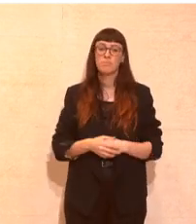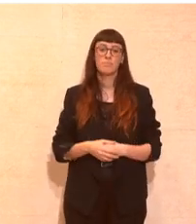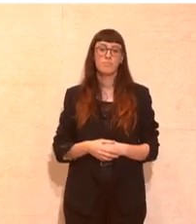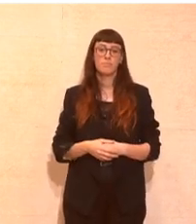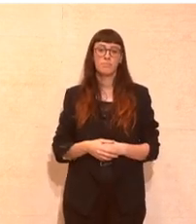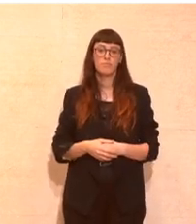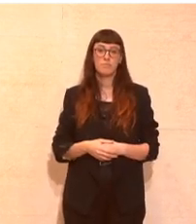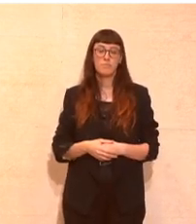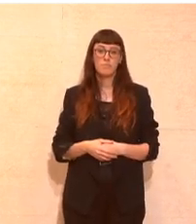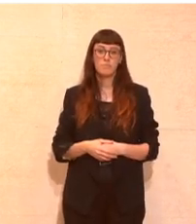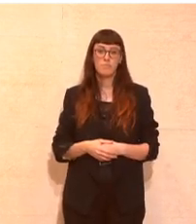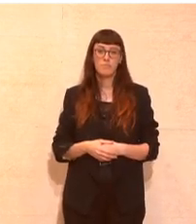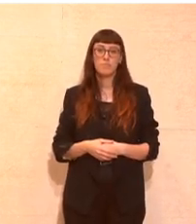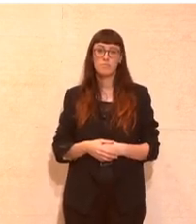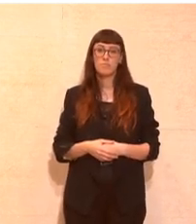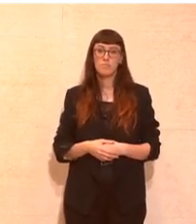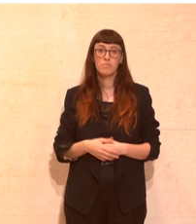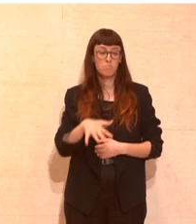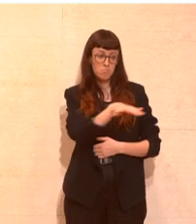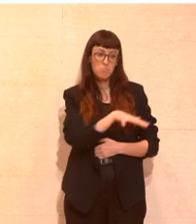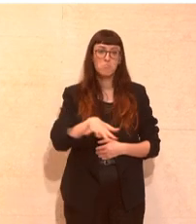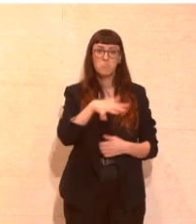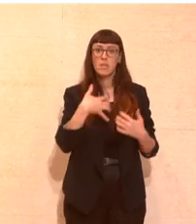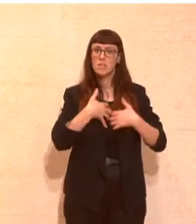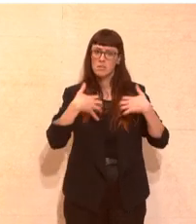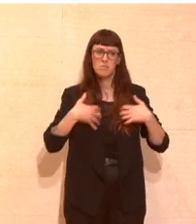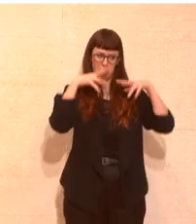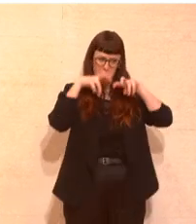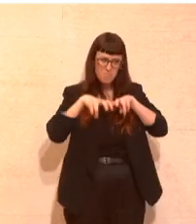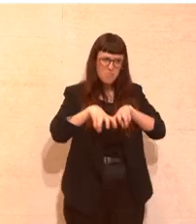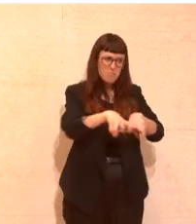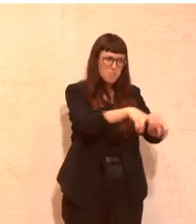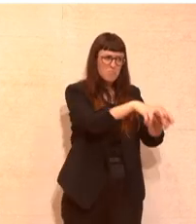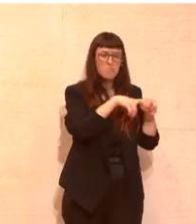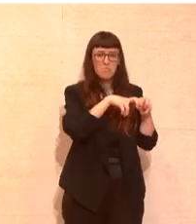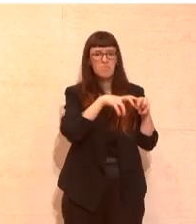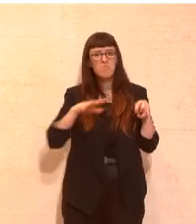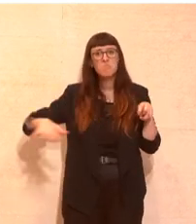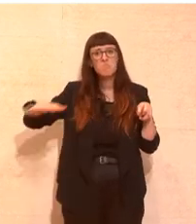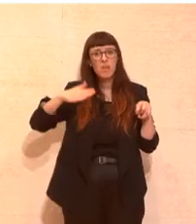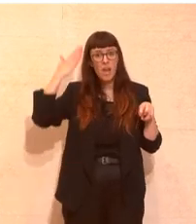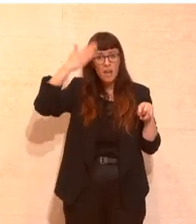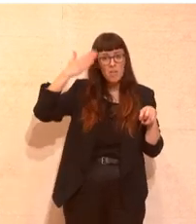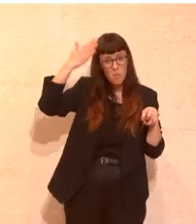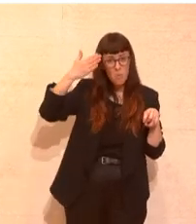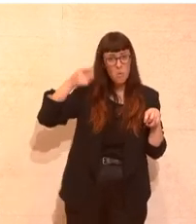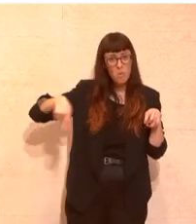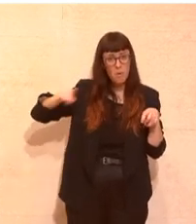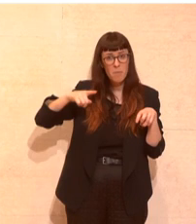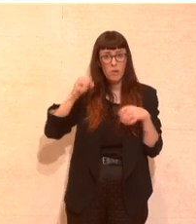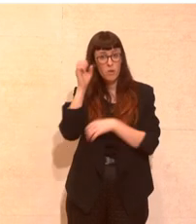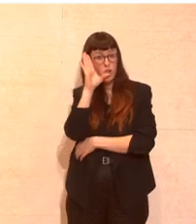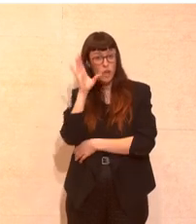recherches qui sont faites pour essayer de savoir s'il existe des espèces vivantes qui ne dorment pas. Non, il n'y en a pas.